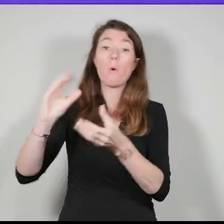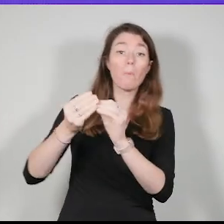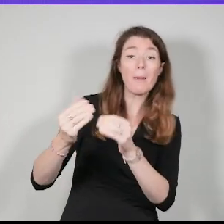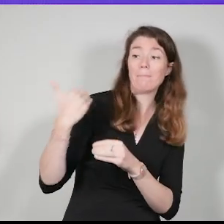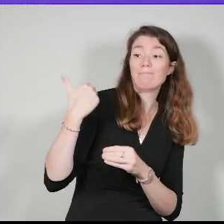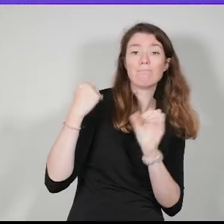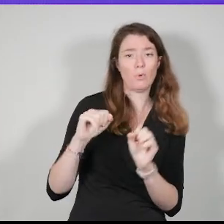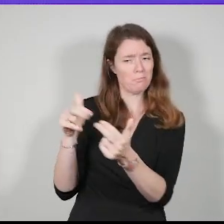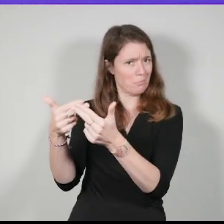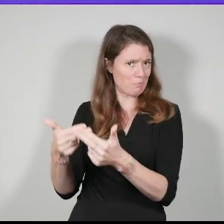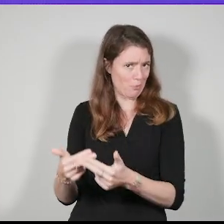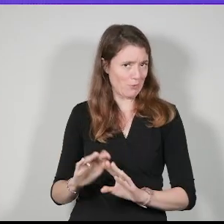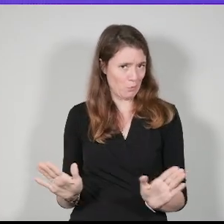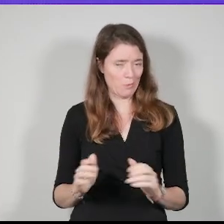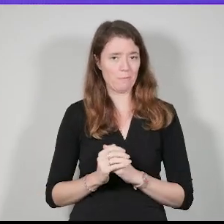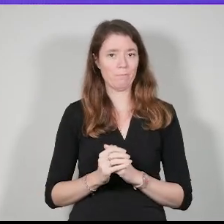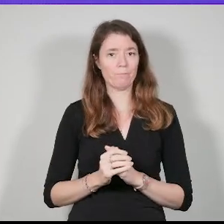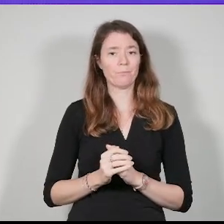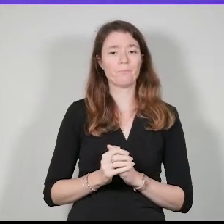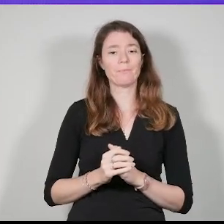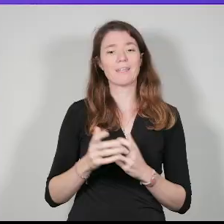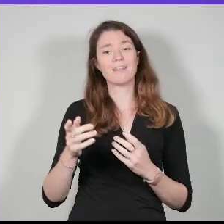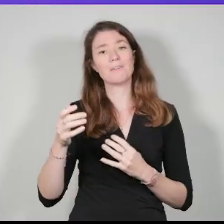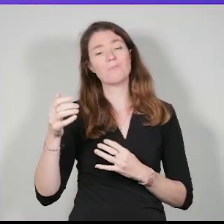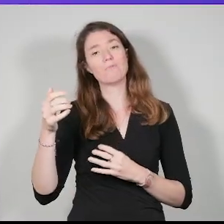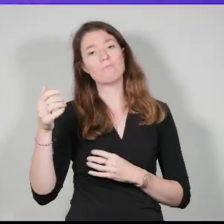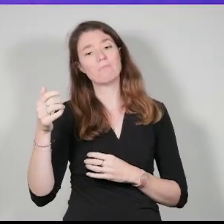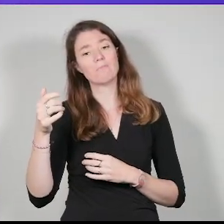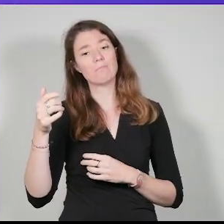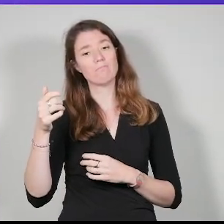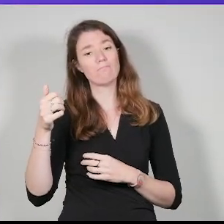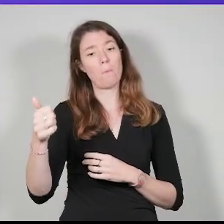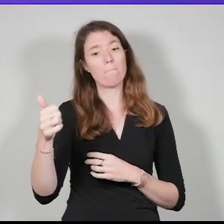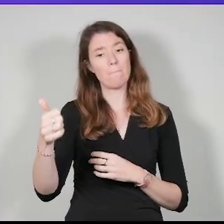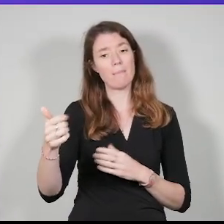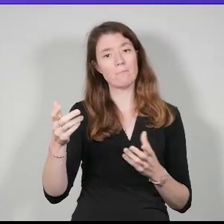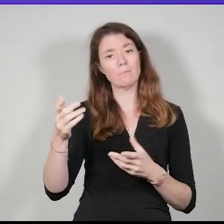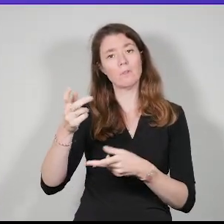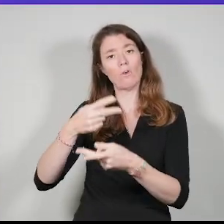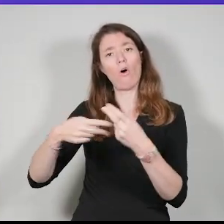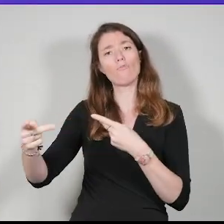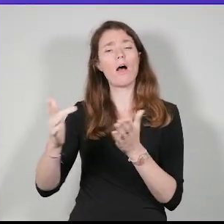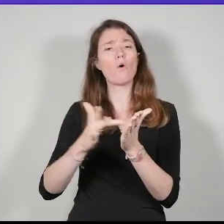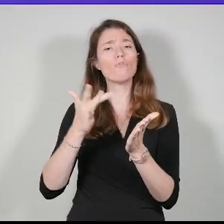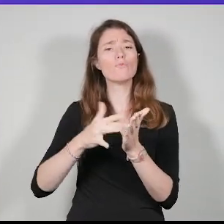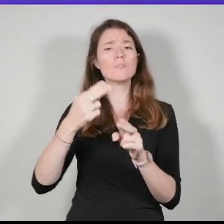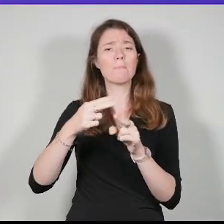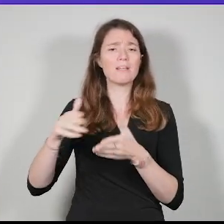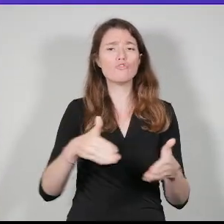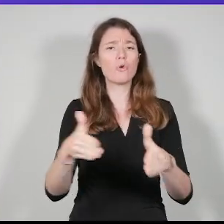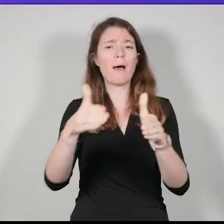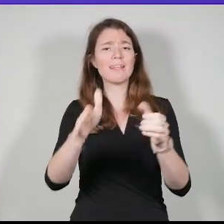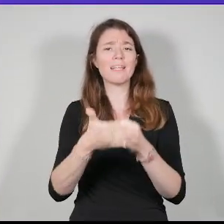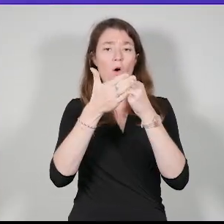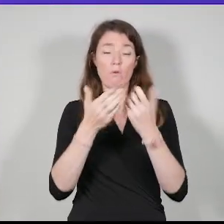qui se crée. Et eux vont recevoir Chemin d'aidant, qui est une revue de la paire aidance, faite par les aidants pour les aidants,